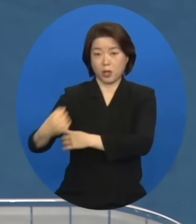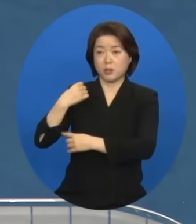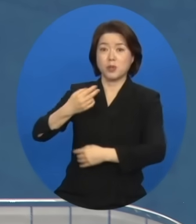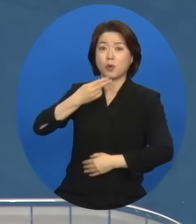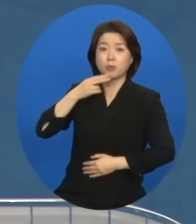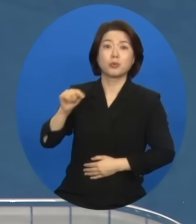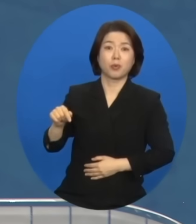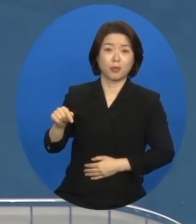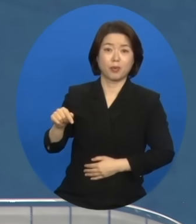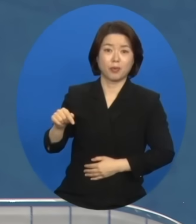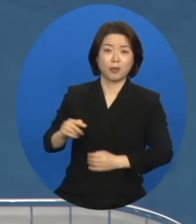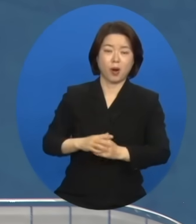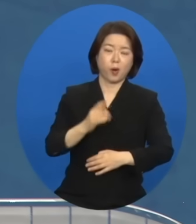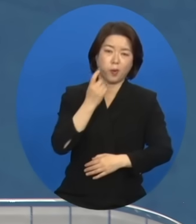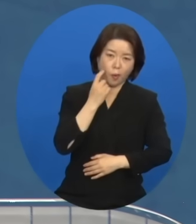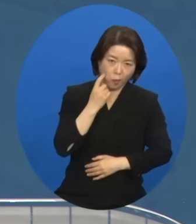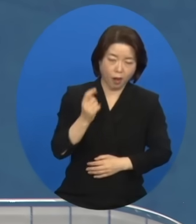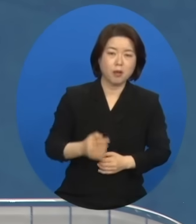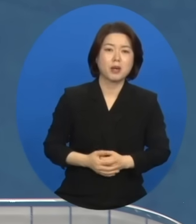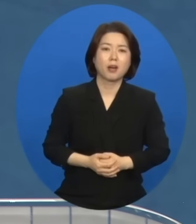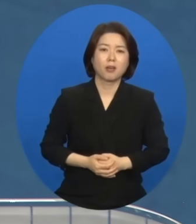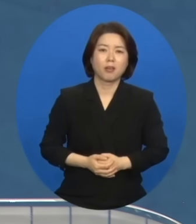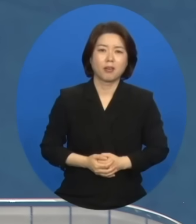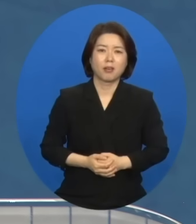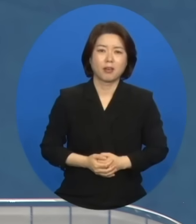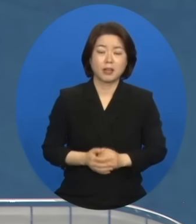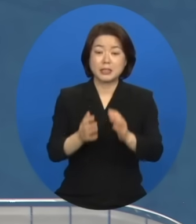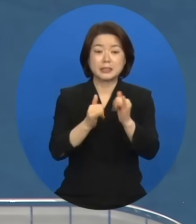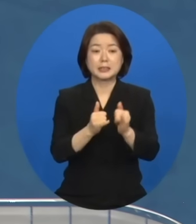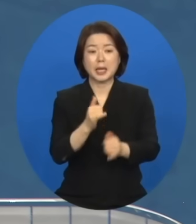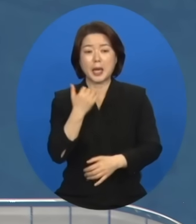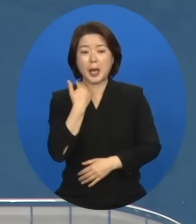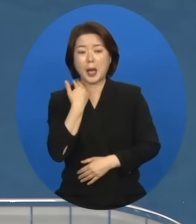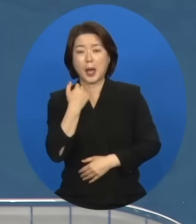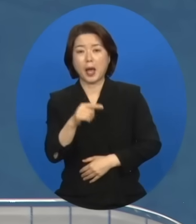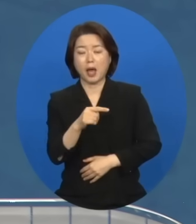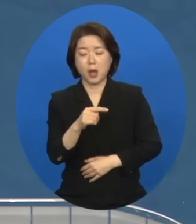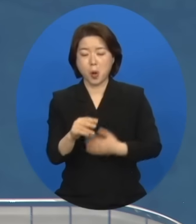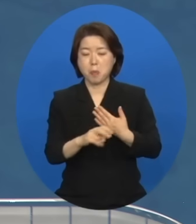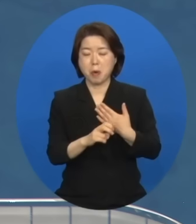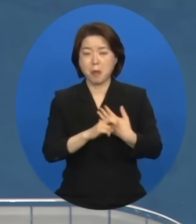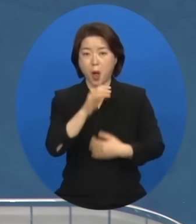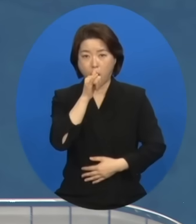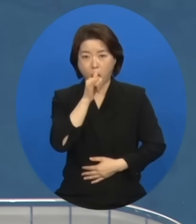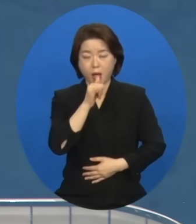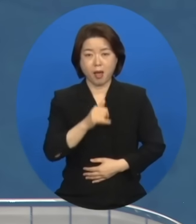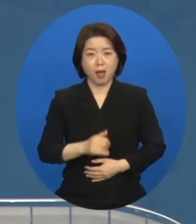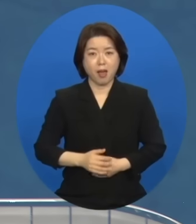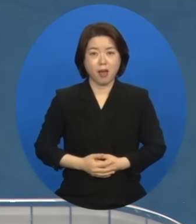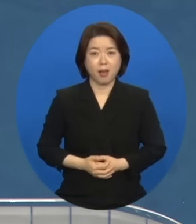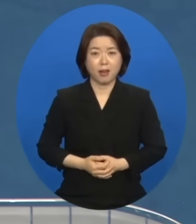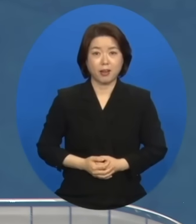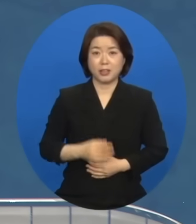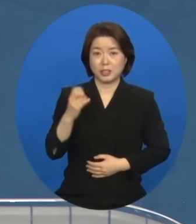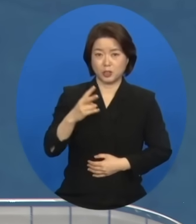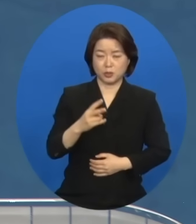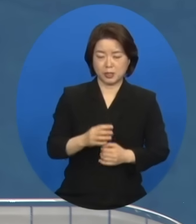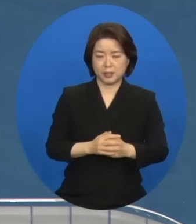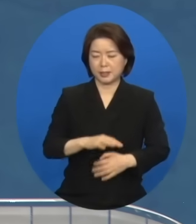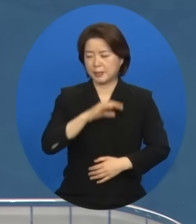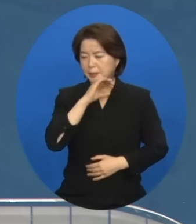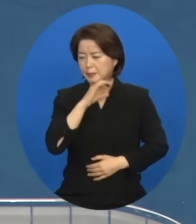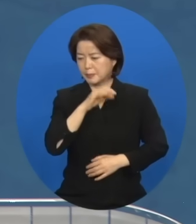있어요. 거짓말하고 사람이 보지 않으면 불법을 저지르고, 그리고 늘